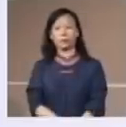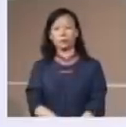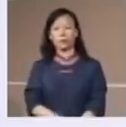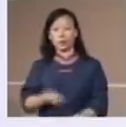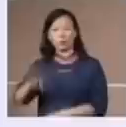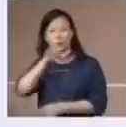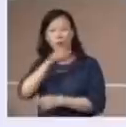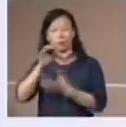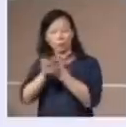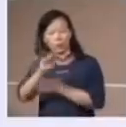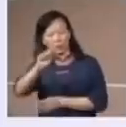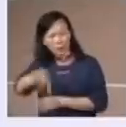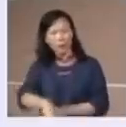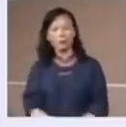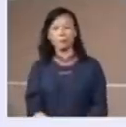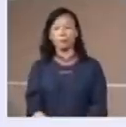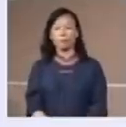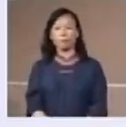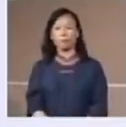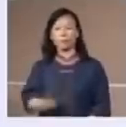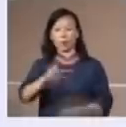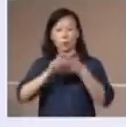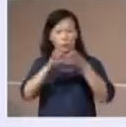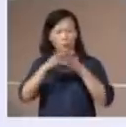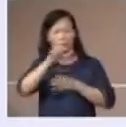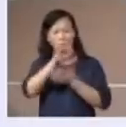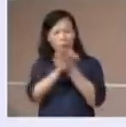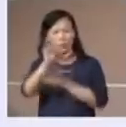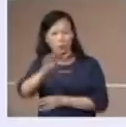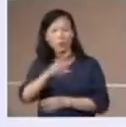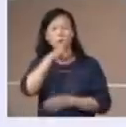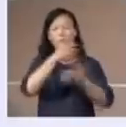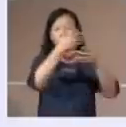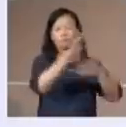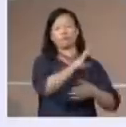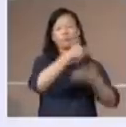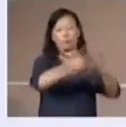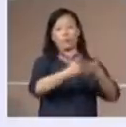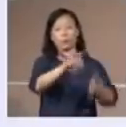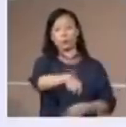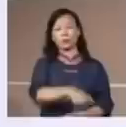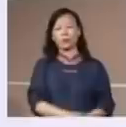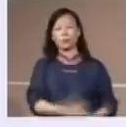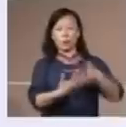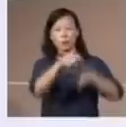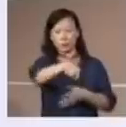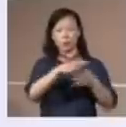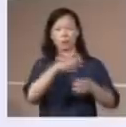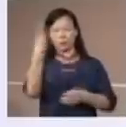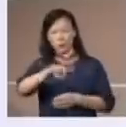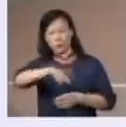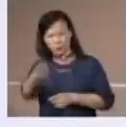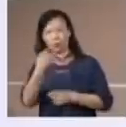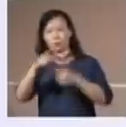台湾咱的朋友一对，咱的主要朋友当然是美国。哦，啊，过来当然